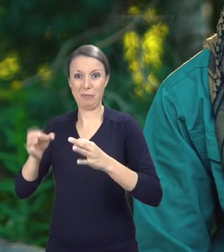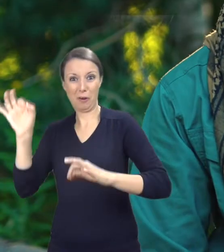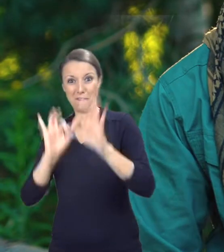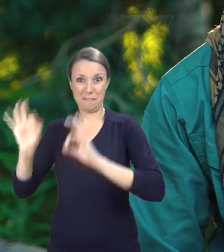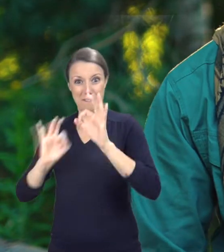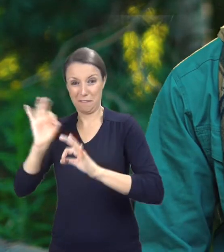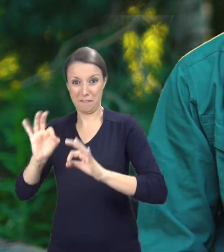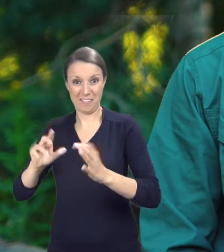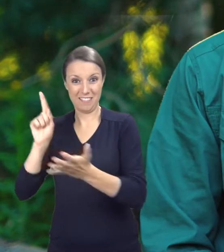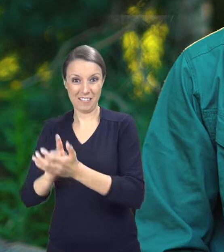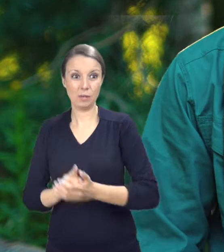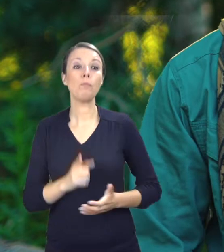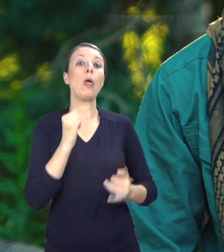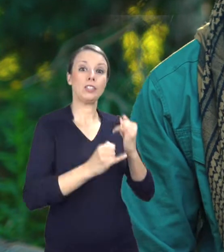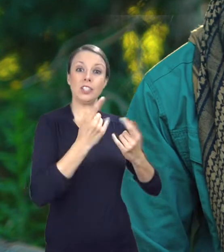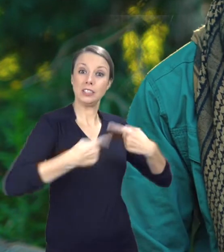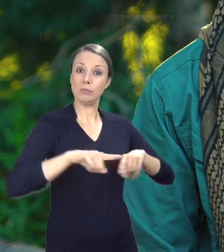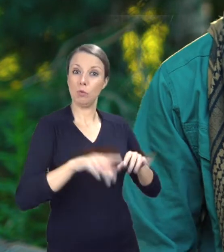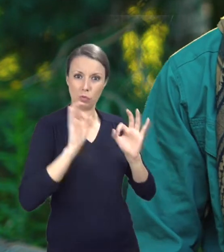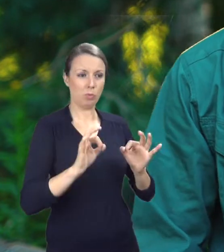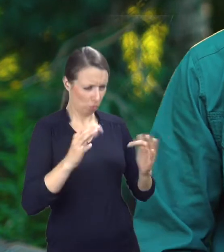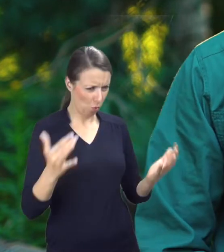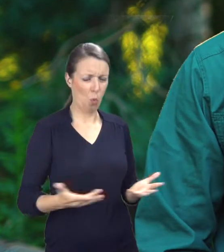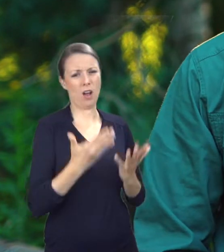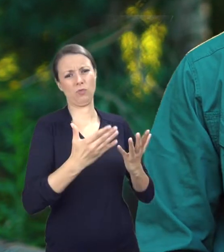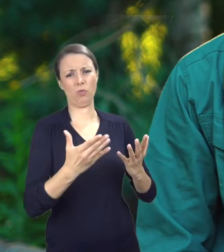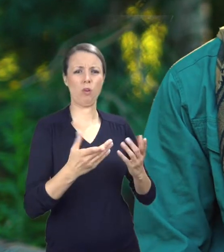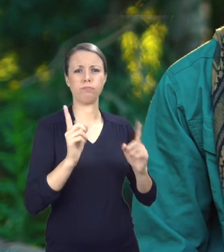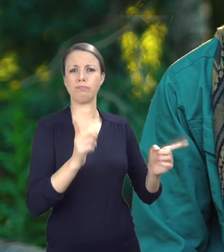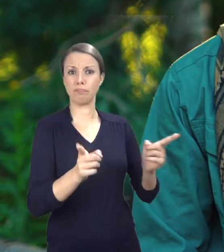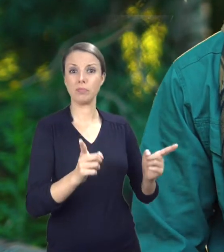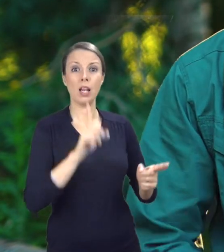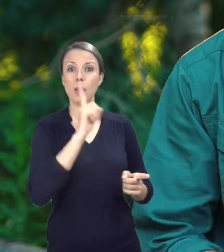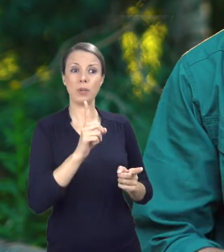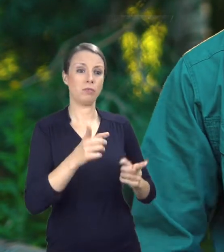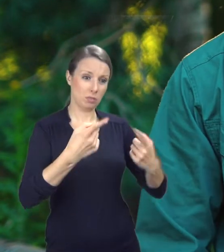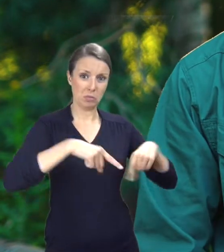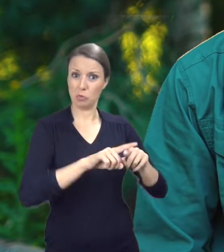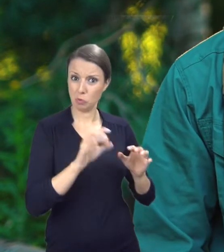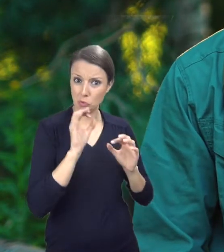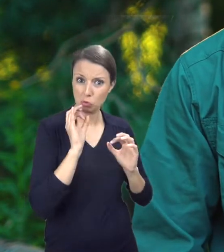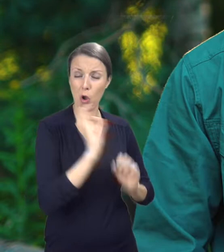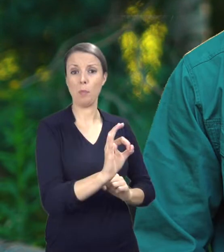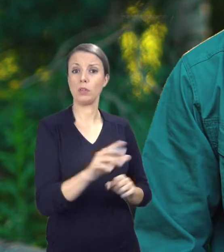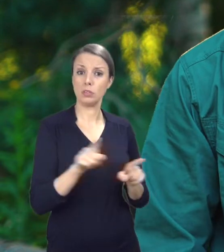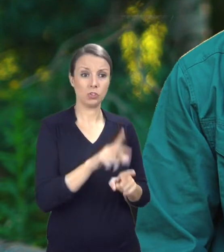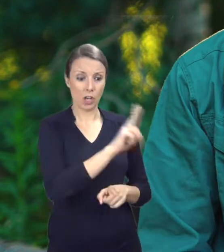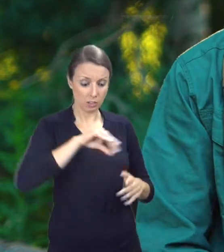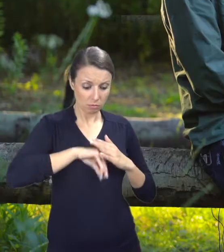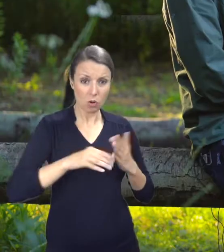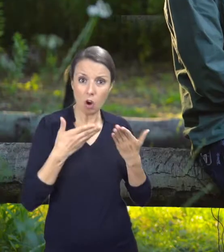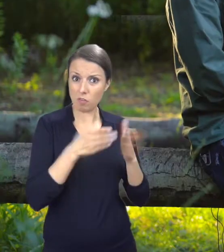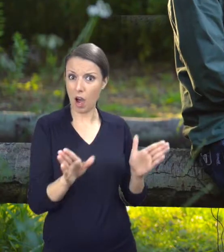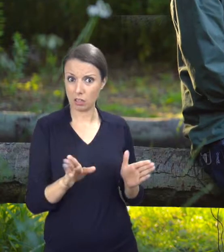to łatwo zarządzić taką sytuacją. No tu mieliśmy naprawdę fajnych zawodników i każdy był osobą bardzo otwartą z tego, co widzę,